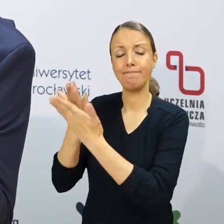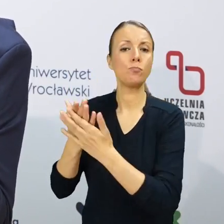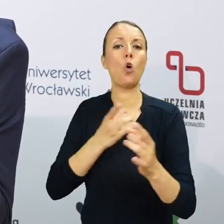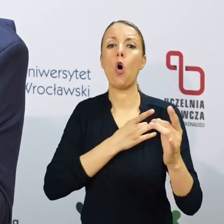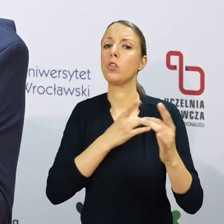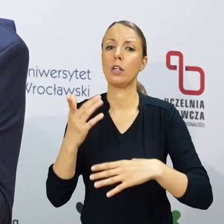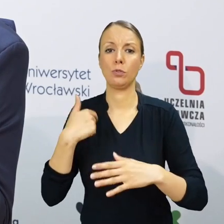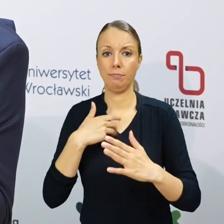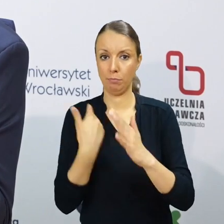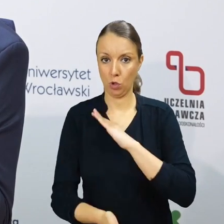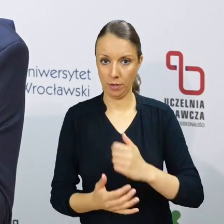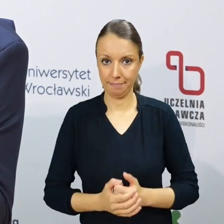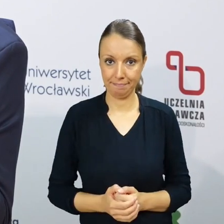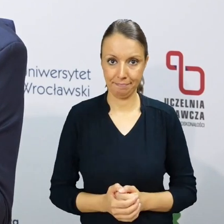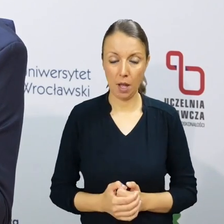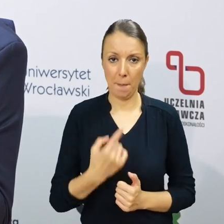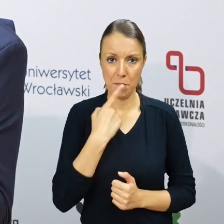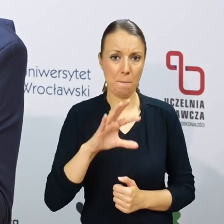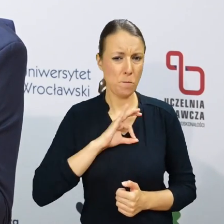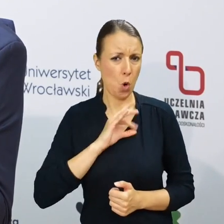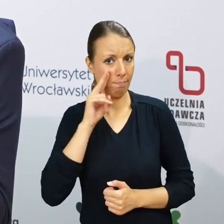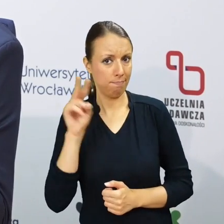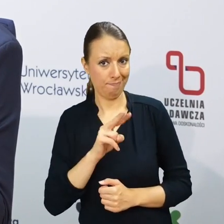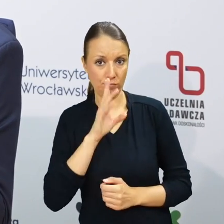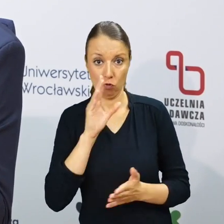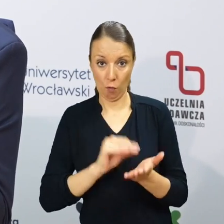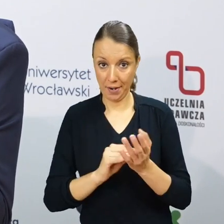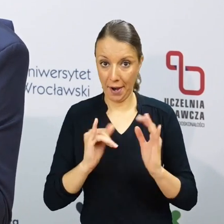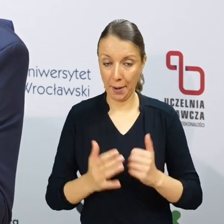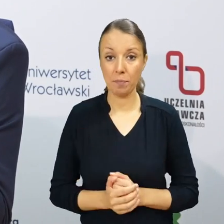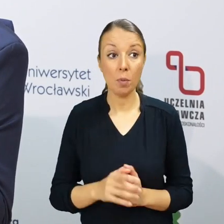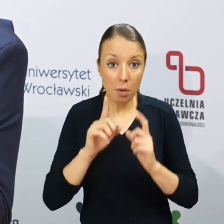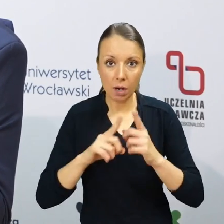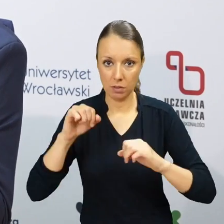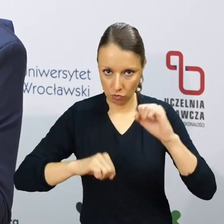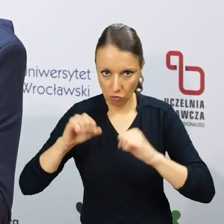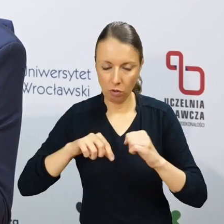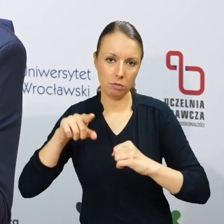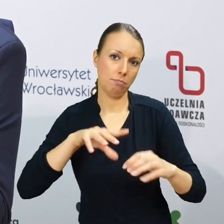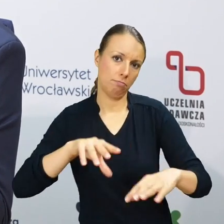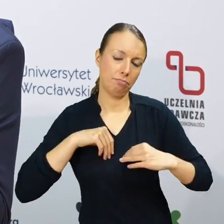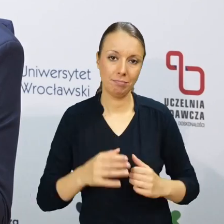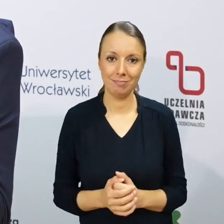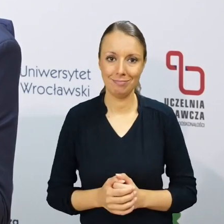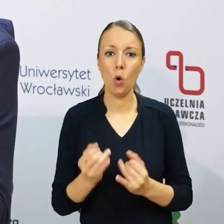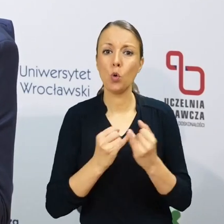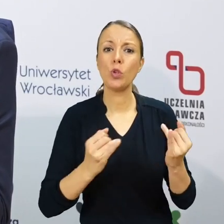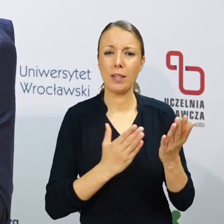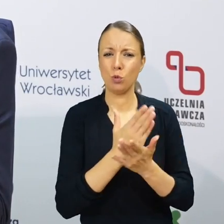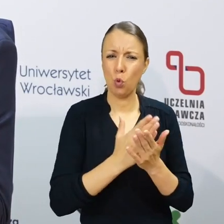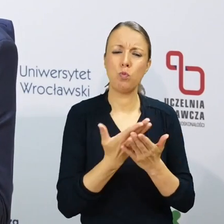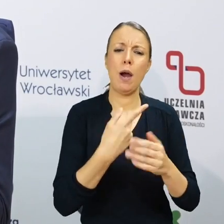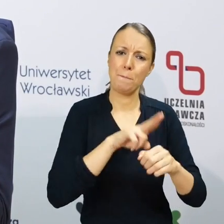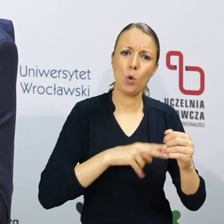naszym doświadczeniu, po prostu akceptują to, co mówią służby,